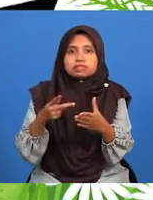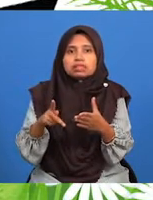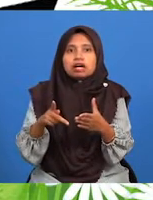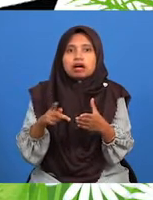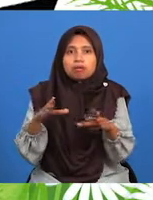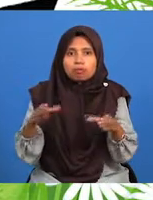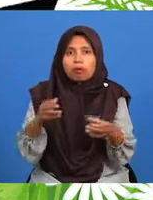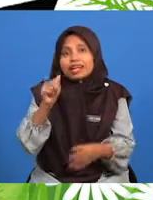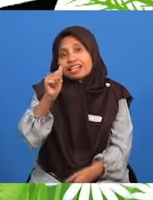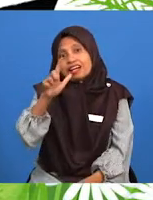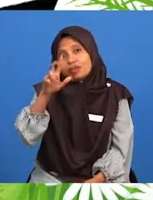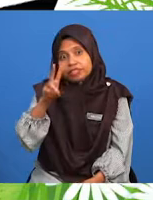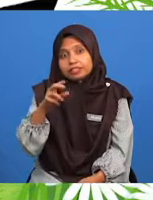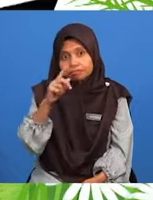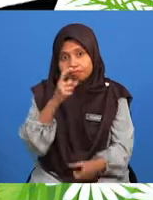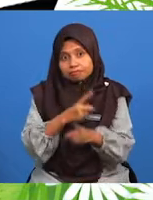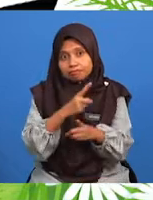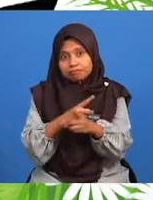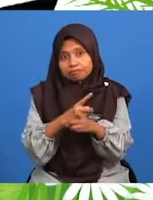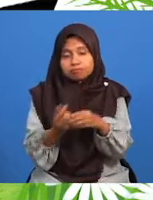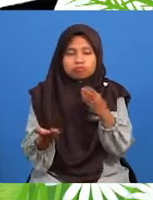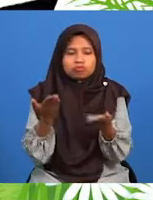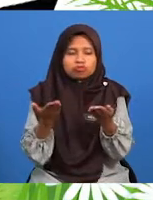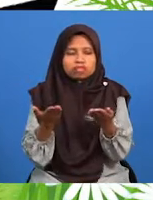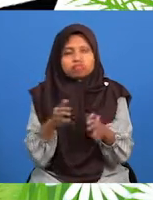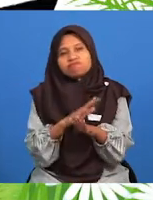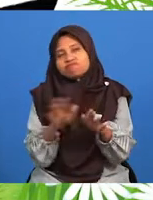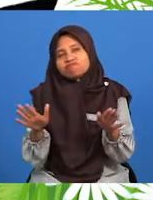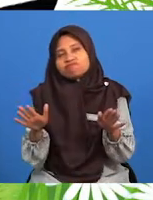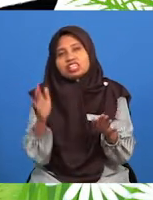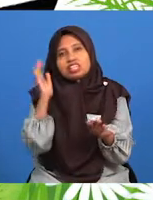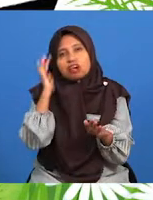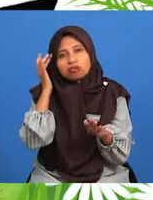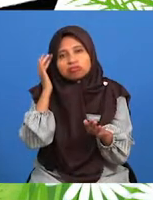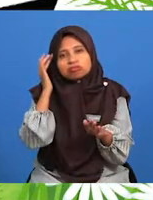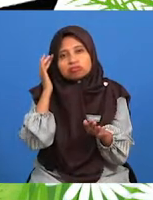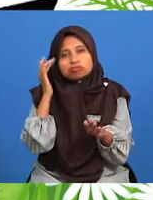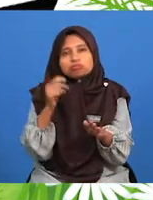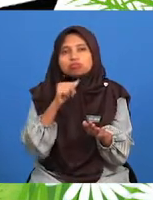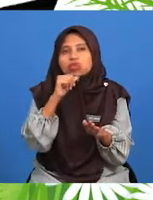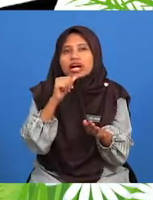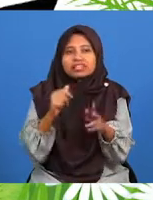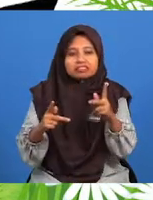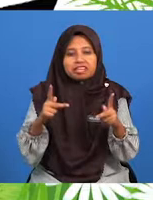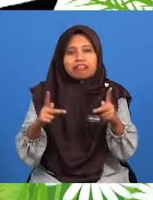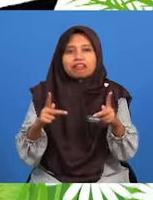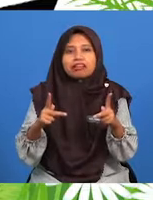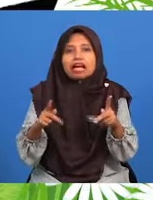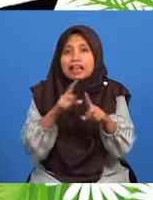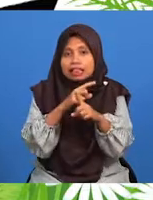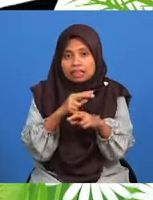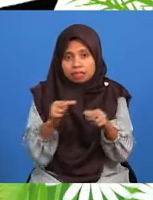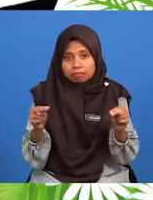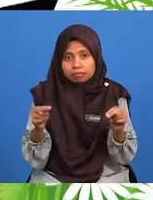akad al-Wadi'ah ini kan? Mungkin tidaklah melibatkan harta yang mahal seperti kereta,